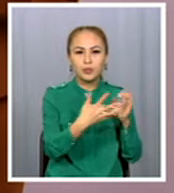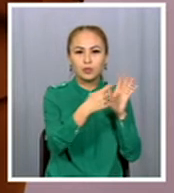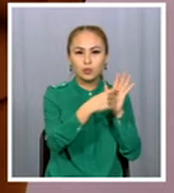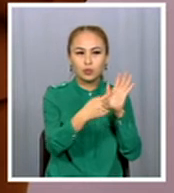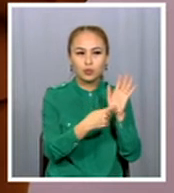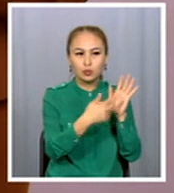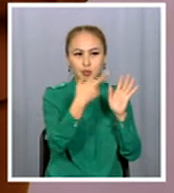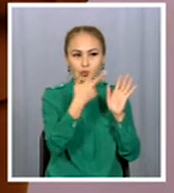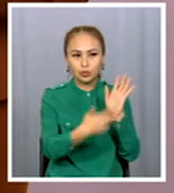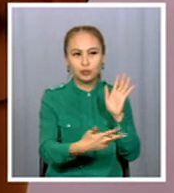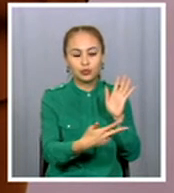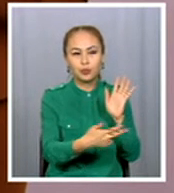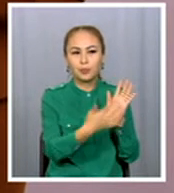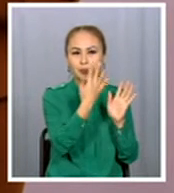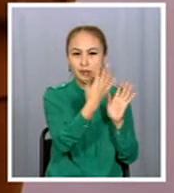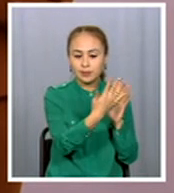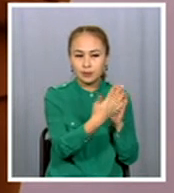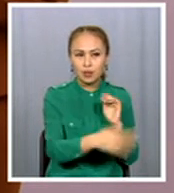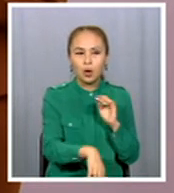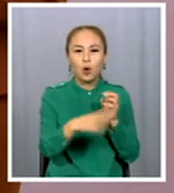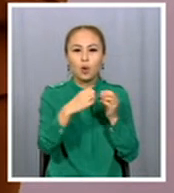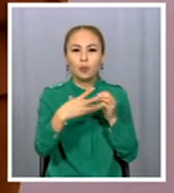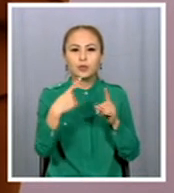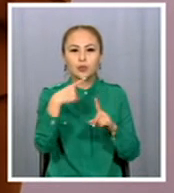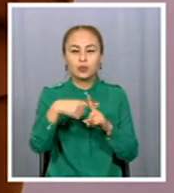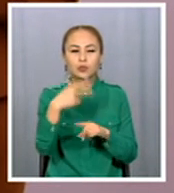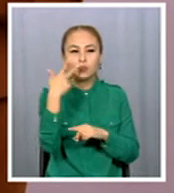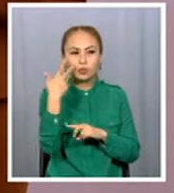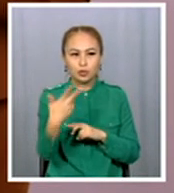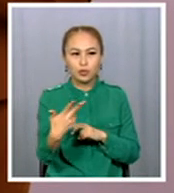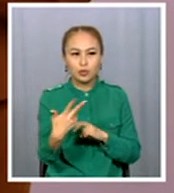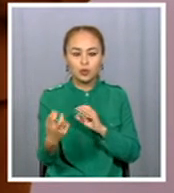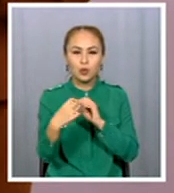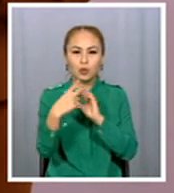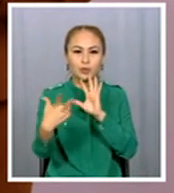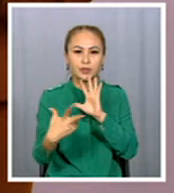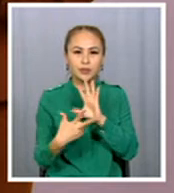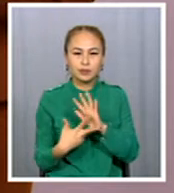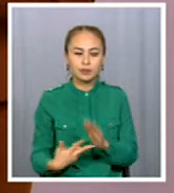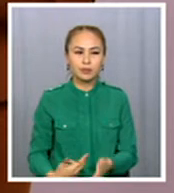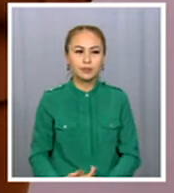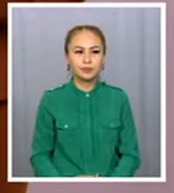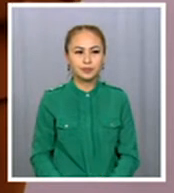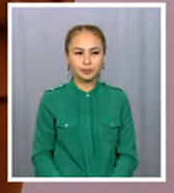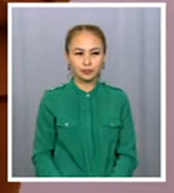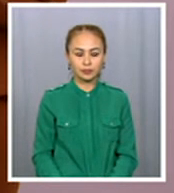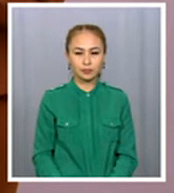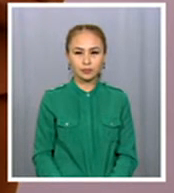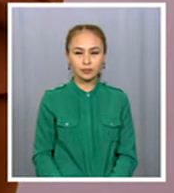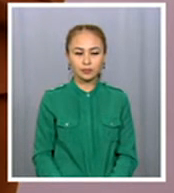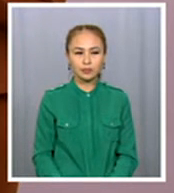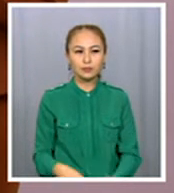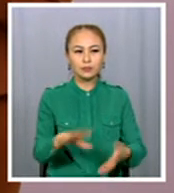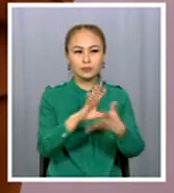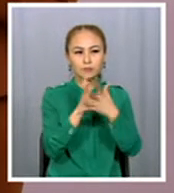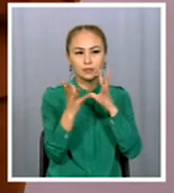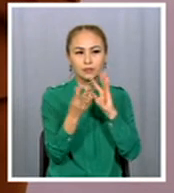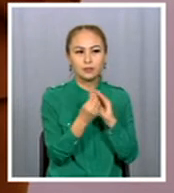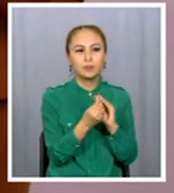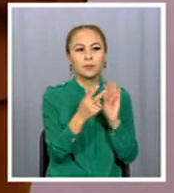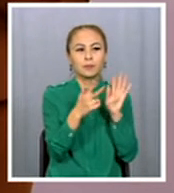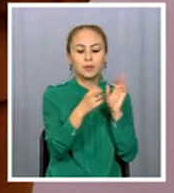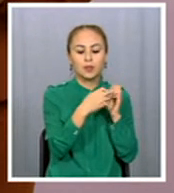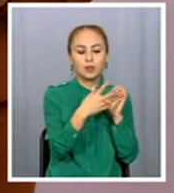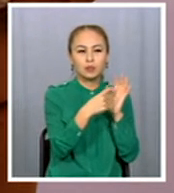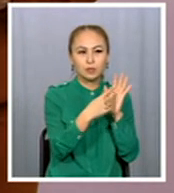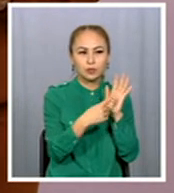сандарының бөлінісі 5-ке тең. 15 пен 3 сандарының қосындысы 18-ге тең. Демек,